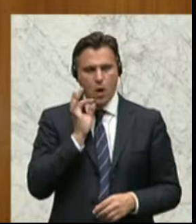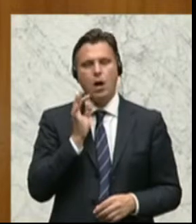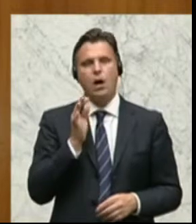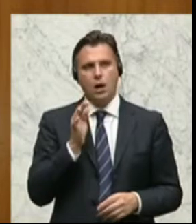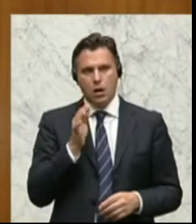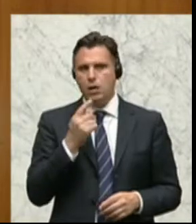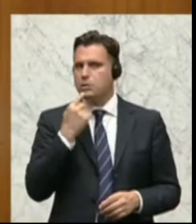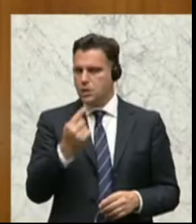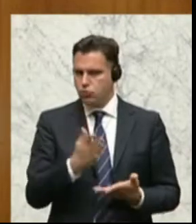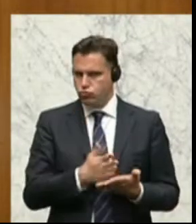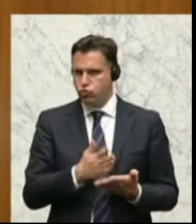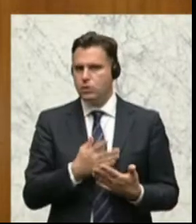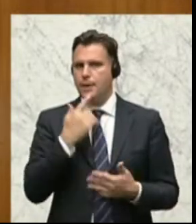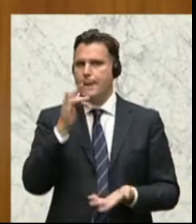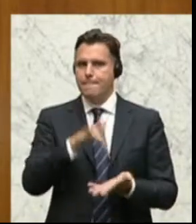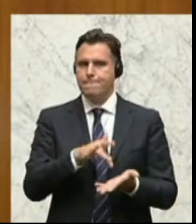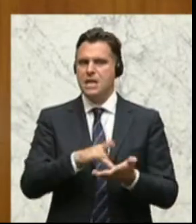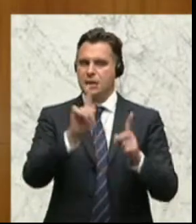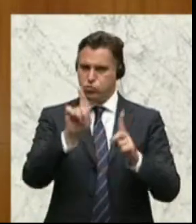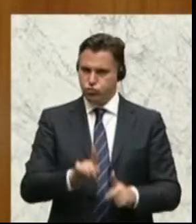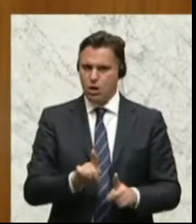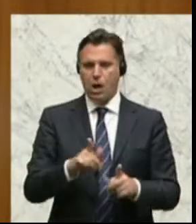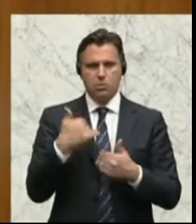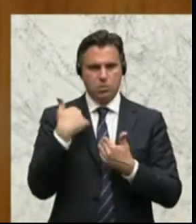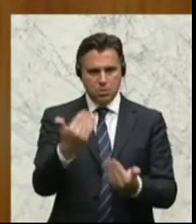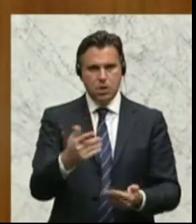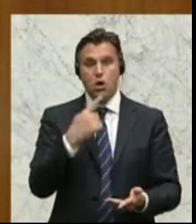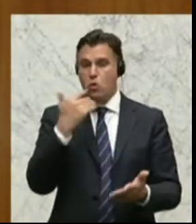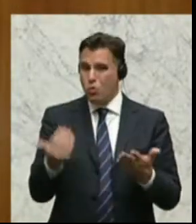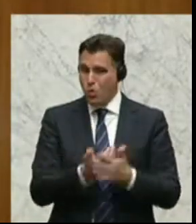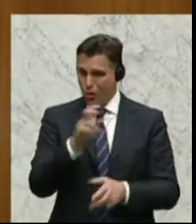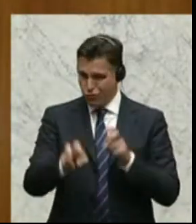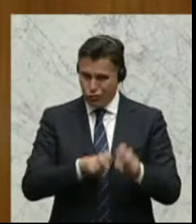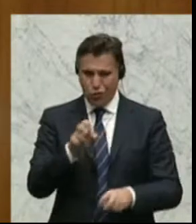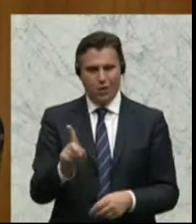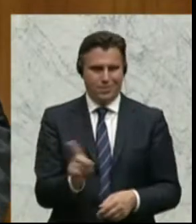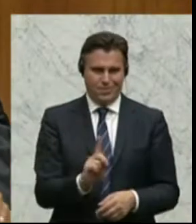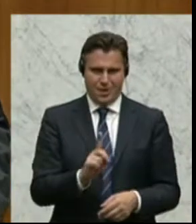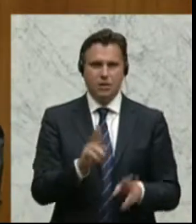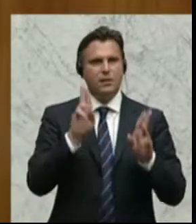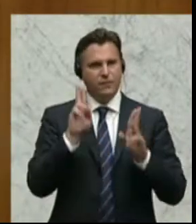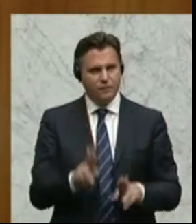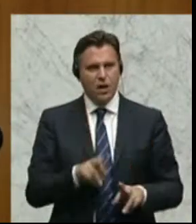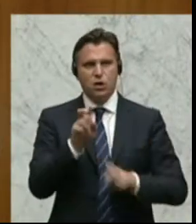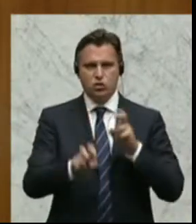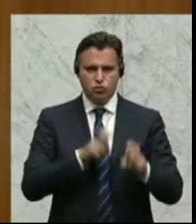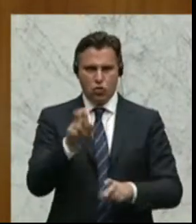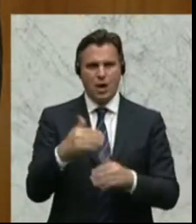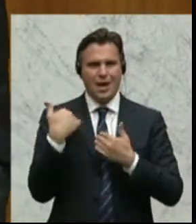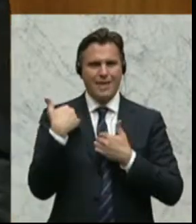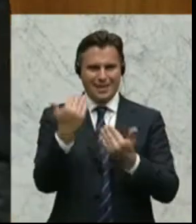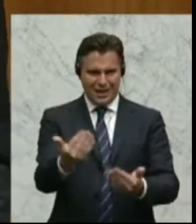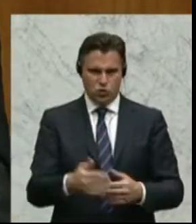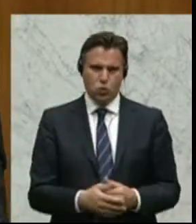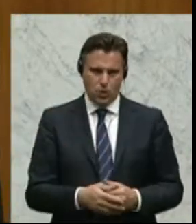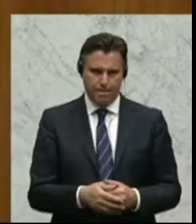Entlastung des Mittelstands, aber nicht durch neue Steuern, sondern durch eine echte Steuerentlastung. Bevor ich jetzt, meine Damen